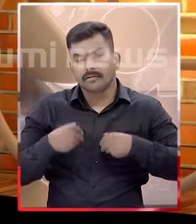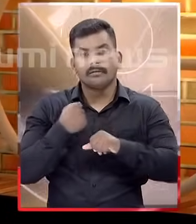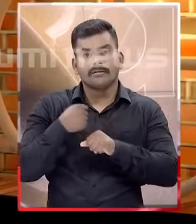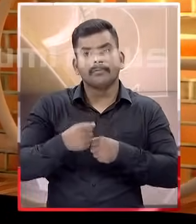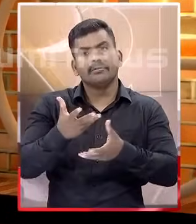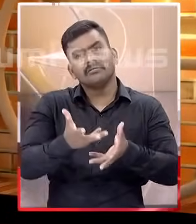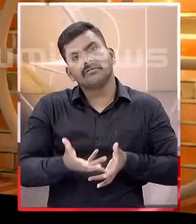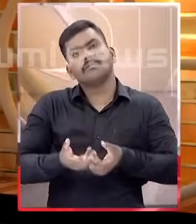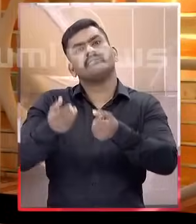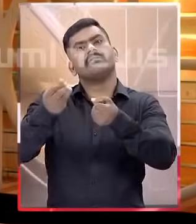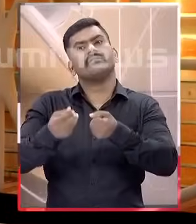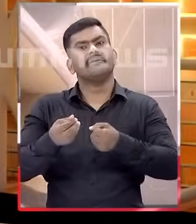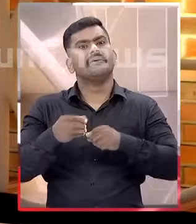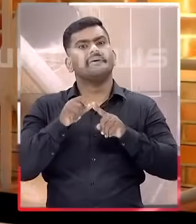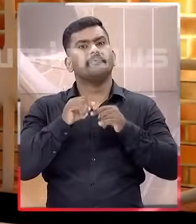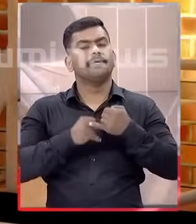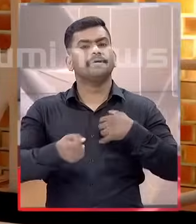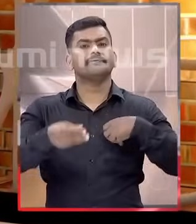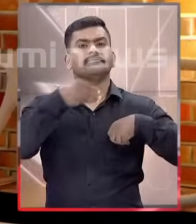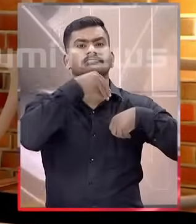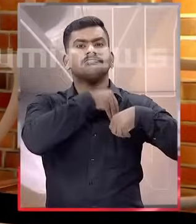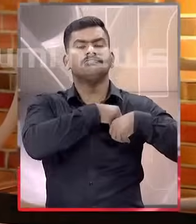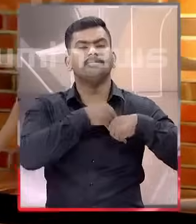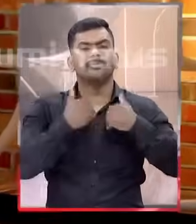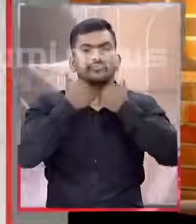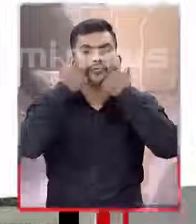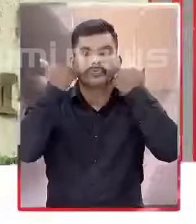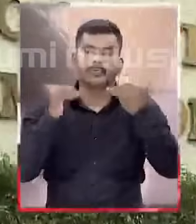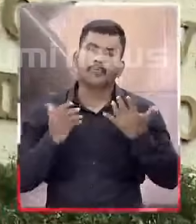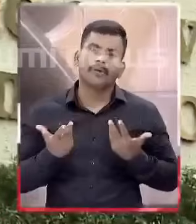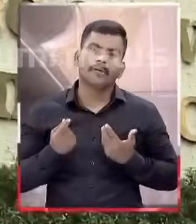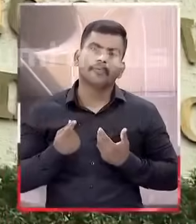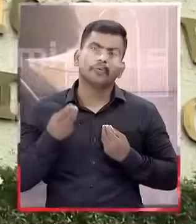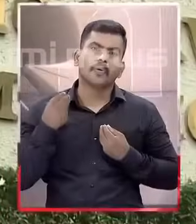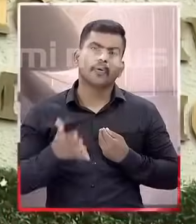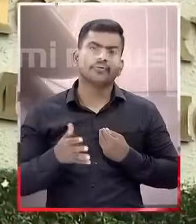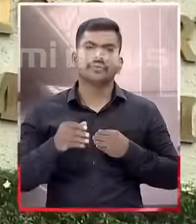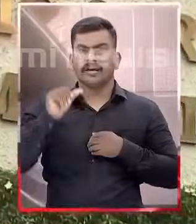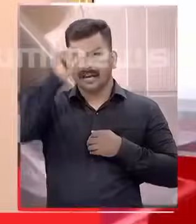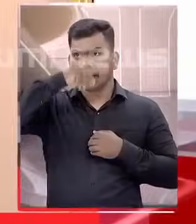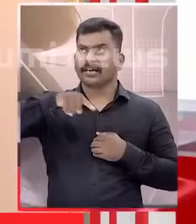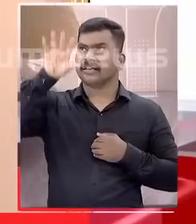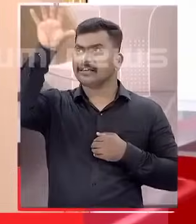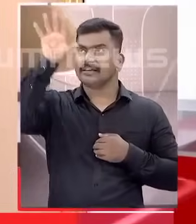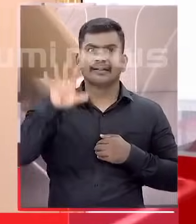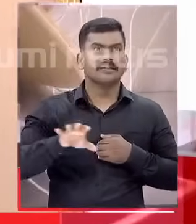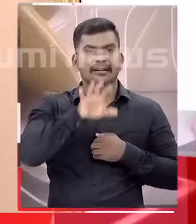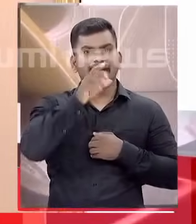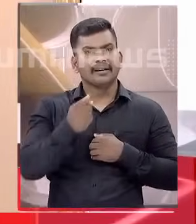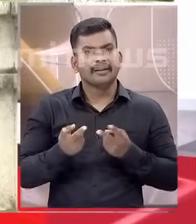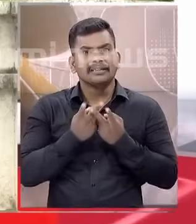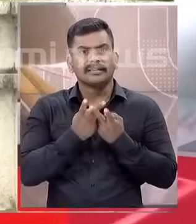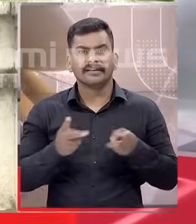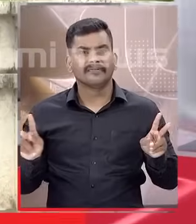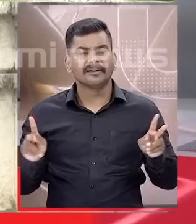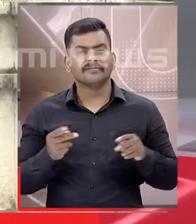പിരിച്ച് ഇവരുടെ കീശ വീർപ്പിക്കാൻ എന്തിനാണ് ഇങ്ങനെ പണം? അല്ല, എന്തിനാണ് ഈ സംഖ്യ? ഇല്ല പ്രതീക്ഷ, നമ്മൾ അതിനെ ആ രീതിയിൽ